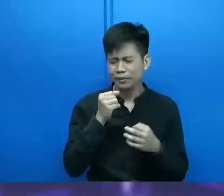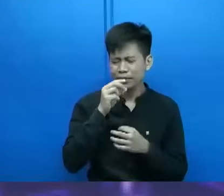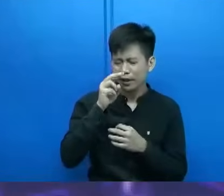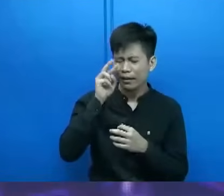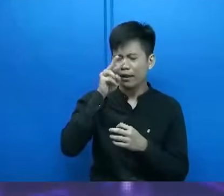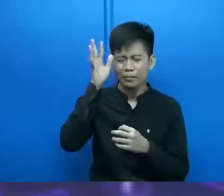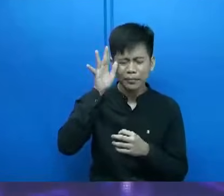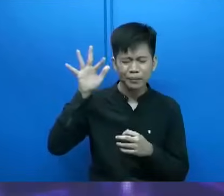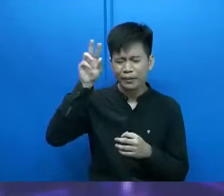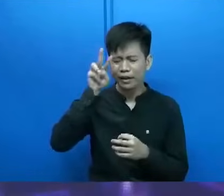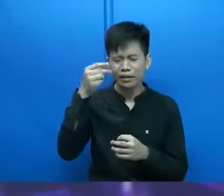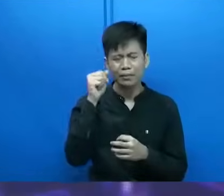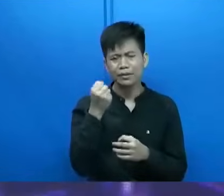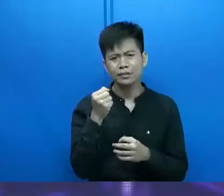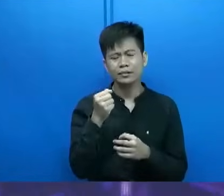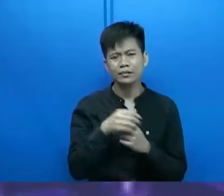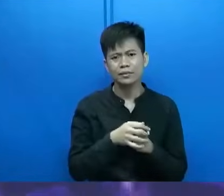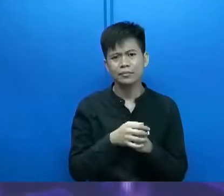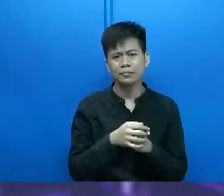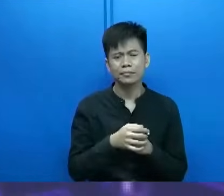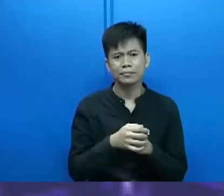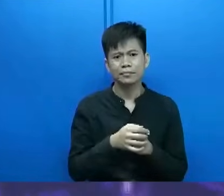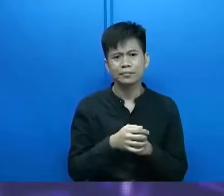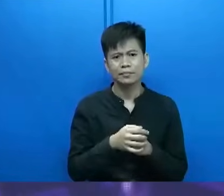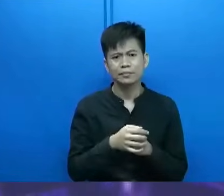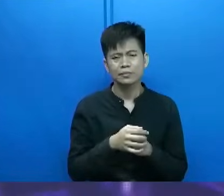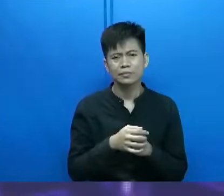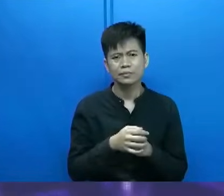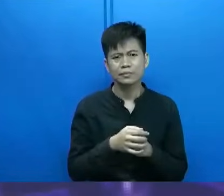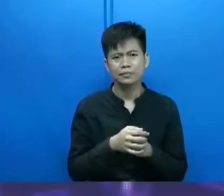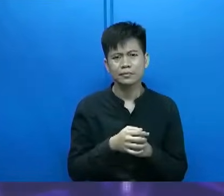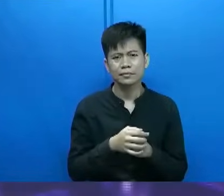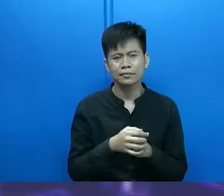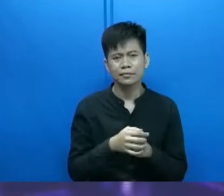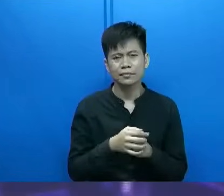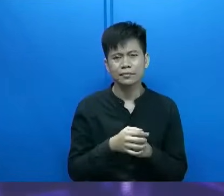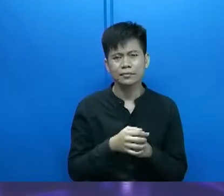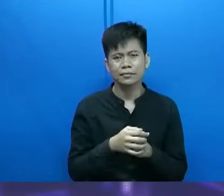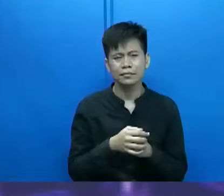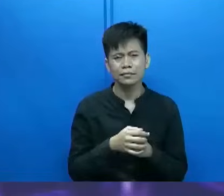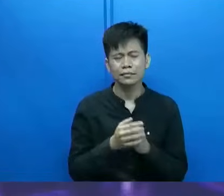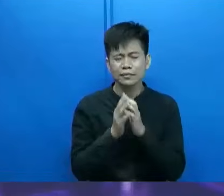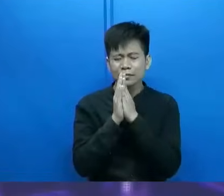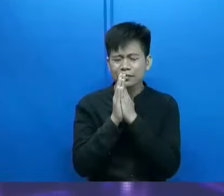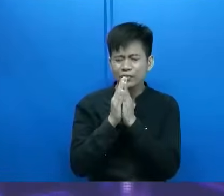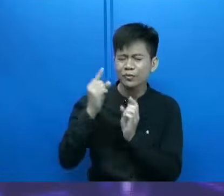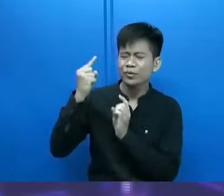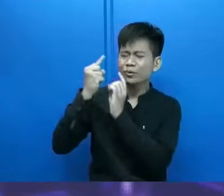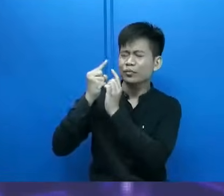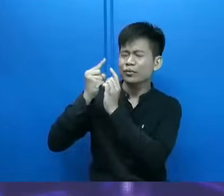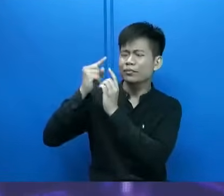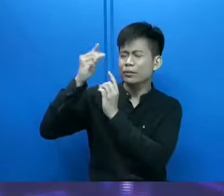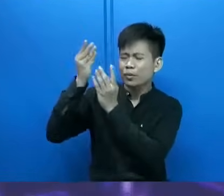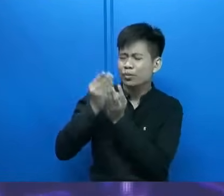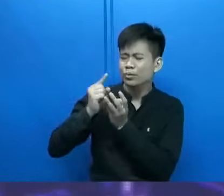alam mimpi. Fa'alam ina ma'ahu bijakati kafirdaus. Maka mohon, ya Allah, jumpakan kami dengan